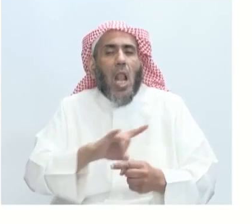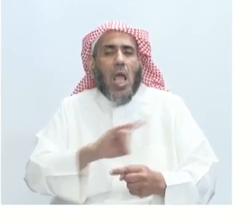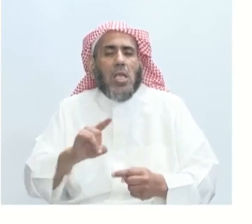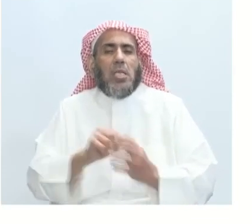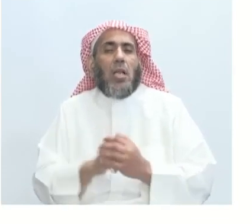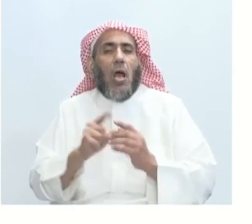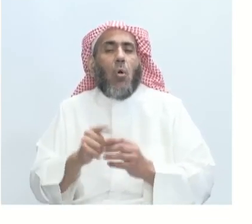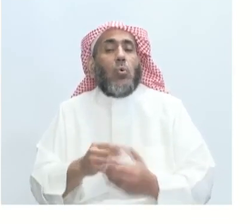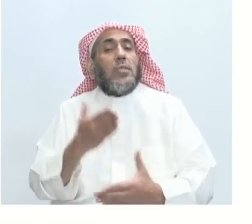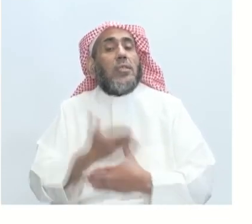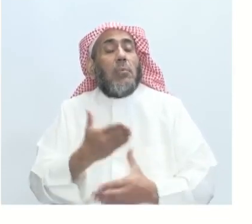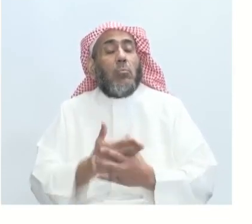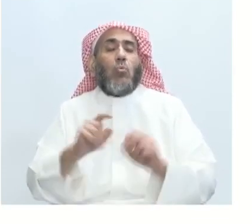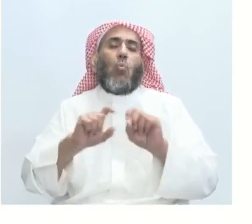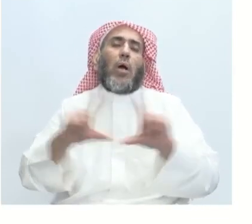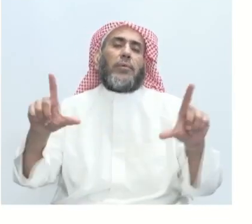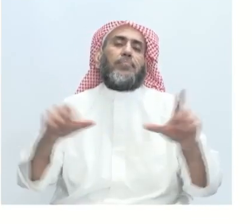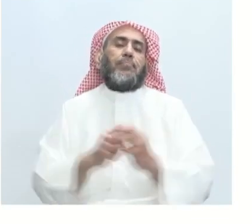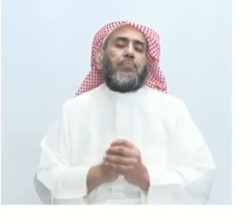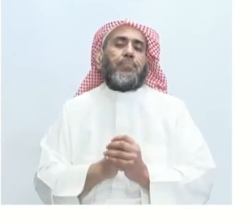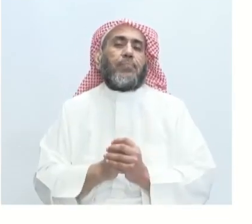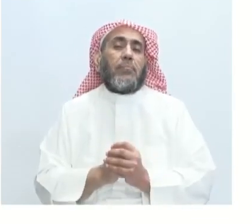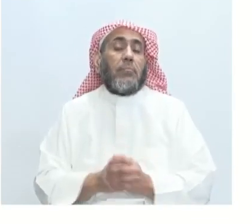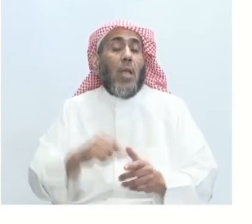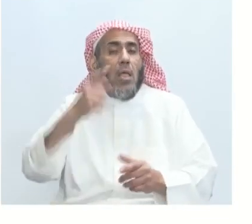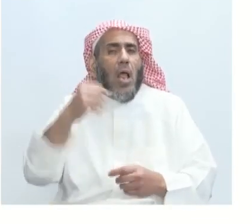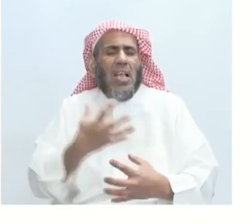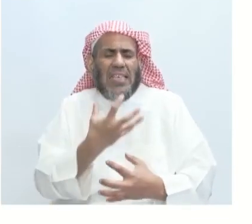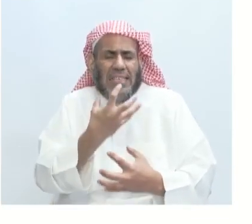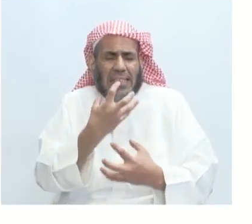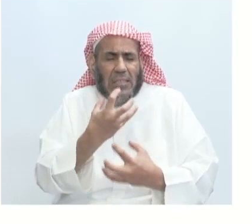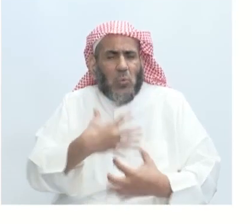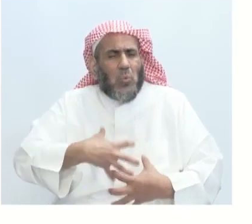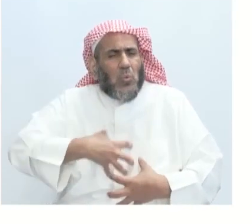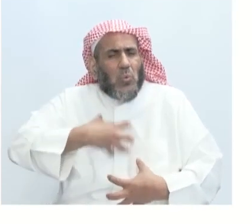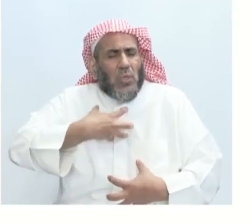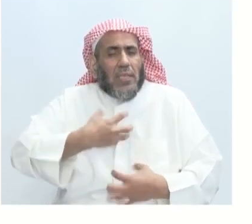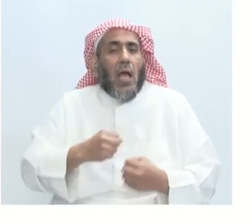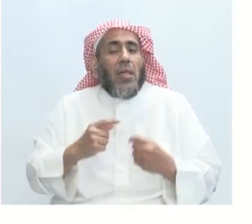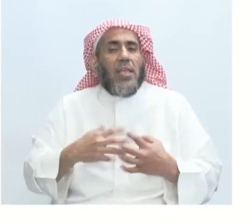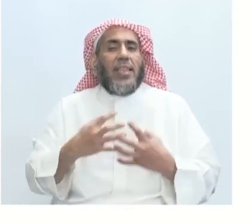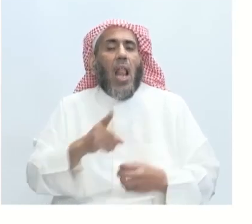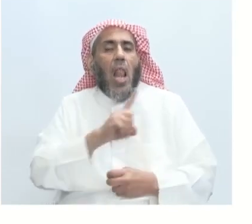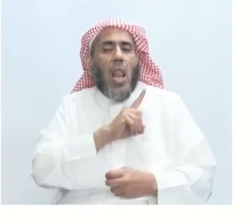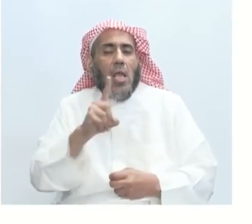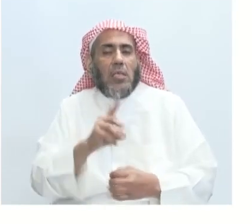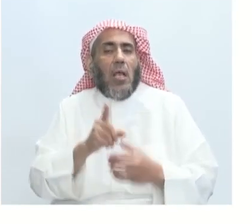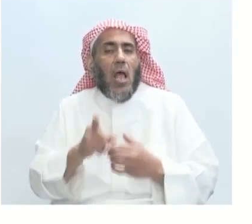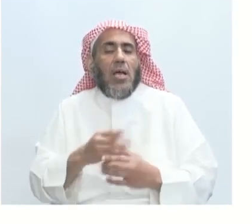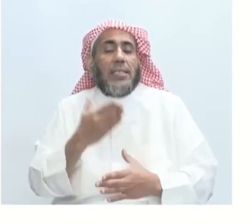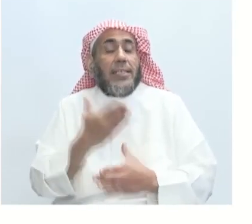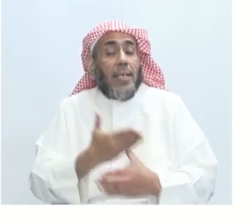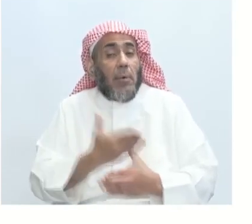له سبب واضح اذا هذا الحزن هذه الضيقه ليس لها